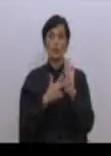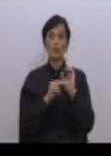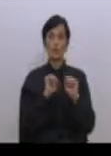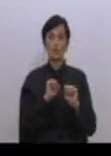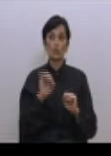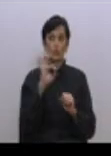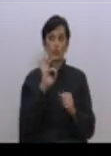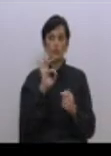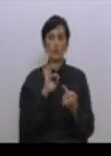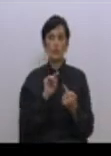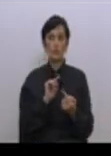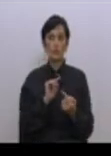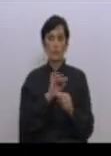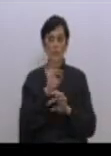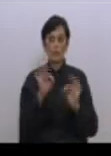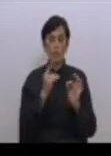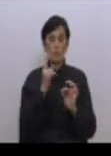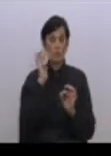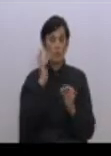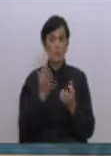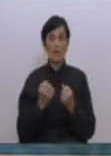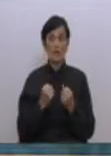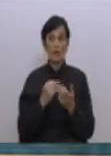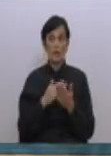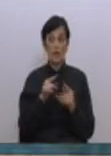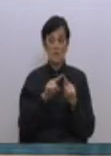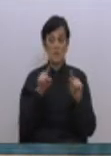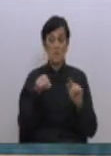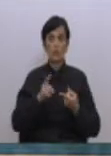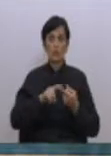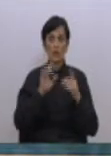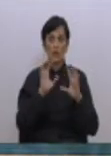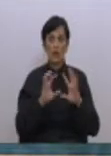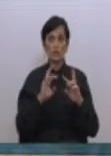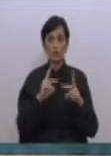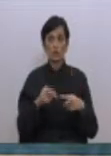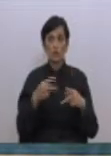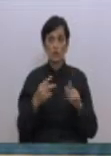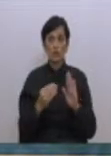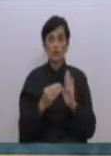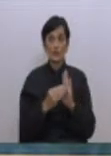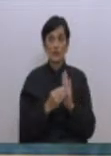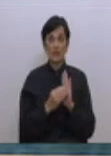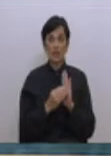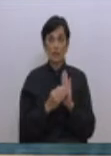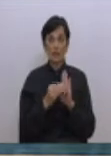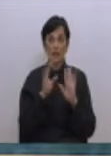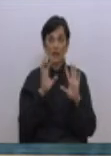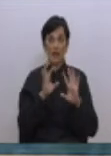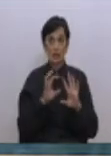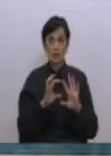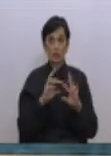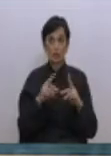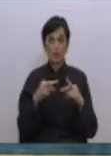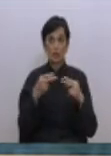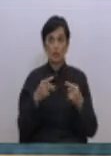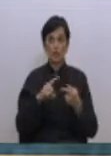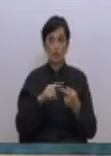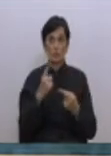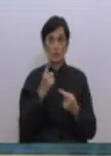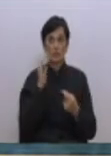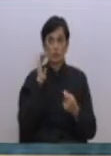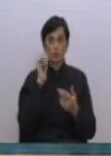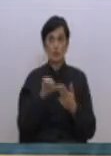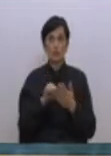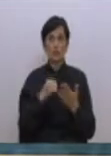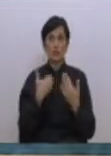Mocre nulți ne am degi proiecti privele măsmeit mirebuli. Am o epachet ce mă proiecti sule bișetani stau baze canon și sule bișetani și sahe privele măsmeit